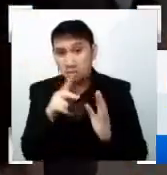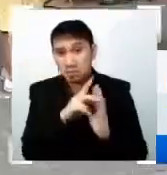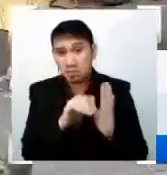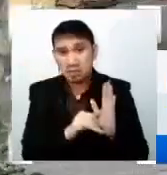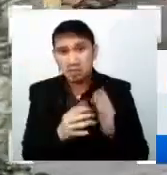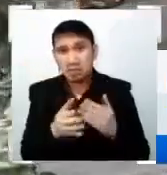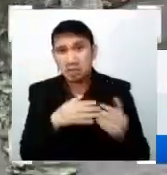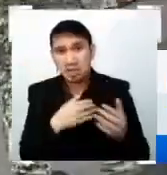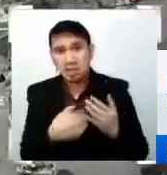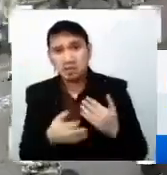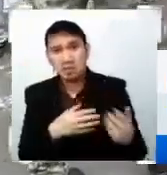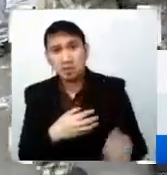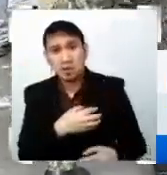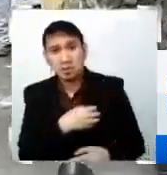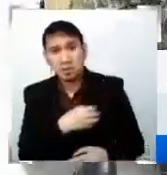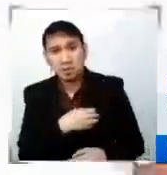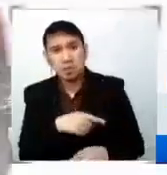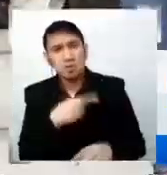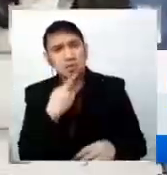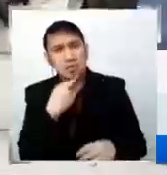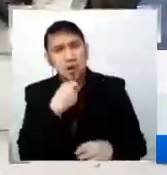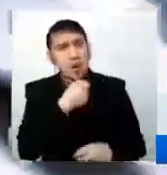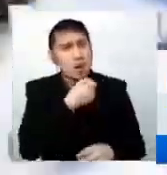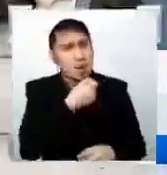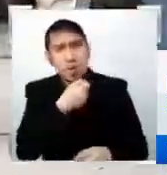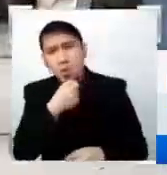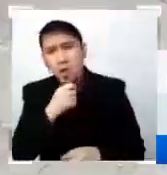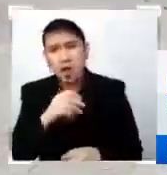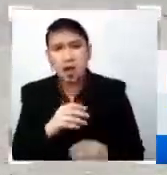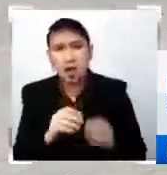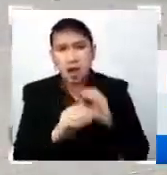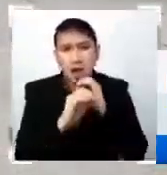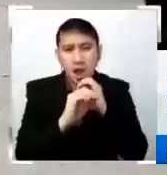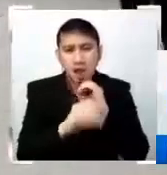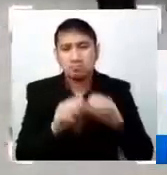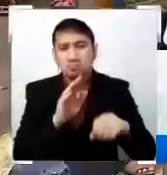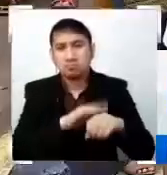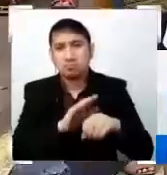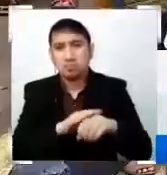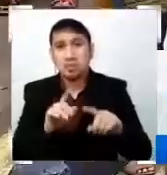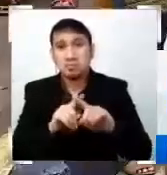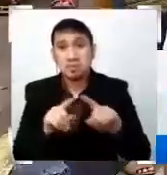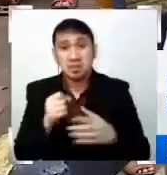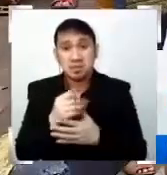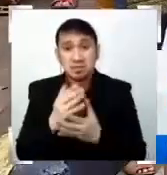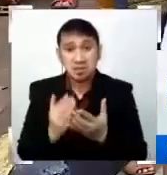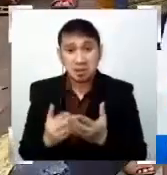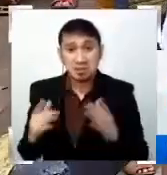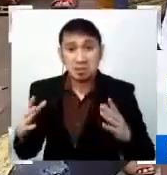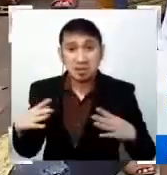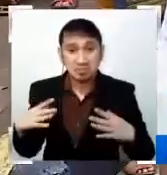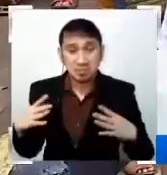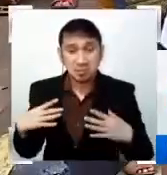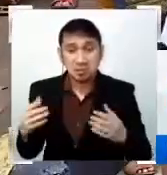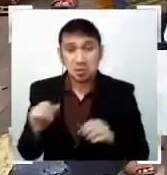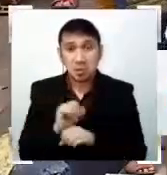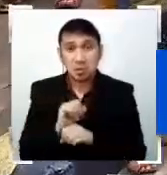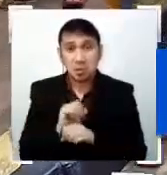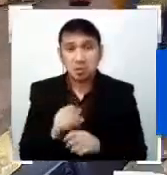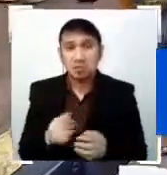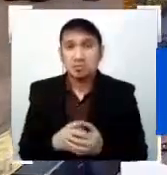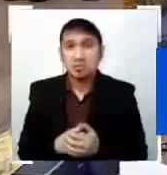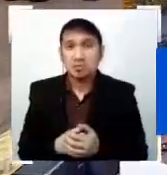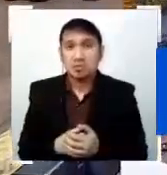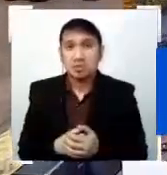naka-megaphone na nagpapaalala ng mga ito. May ilang lumiba na sa trabaho. Hindi pa ako nakatry magbuto eh. First time ko siguro